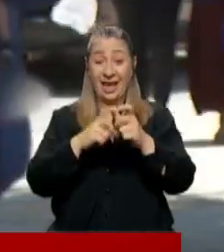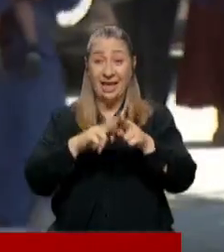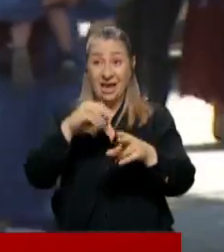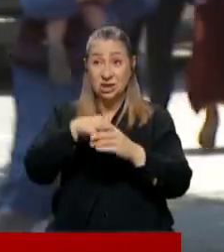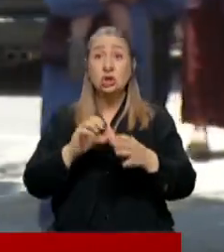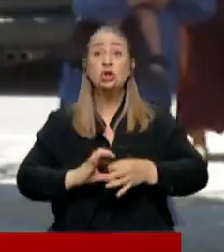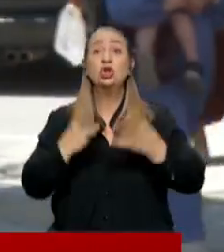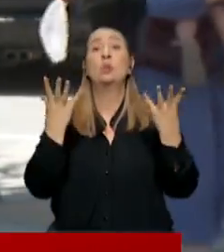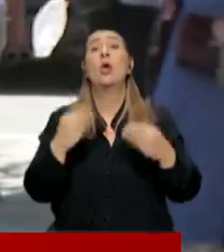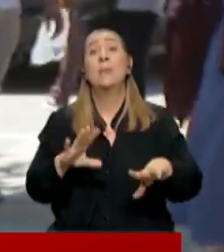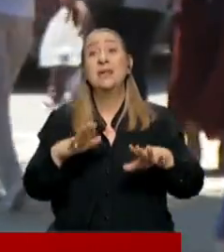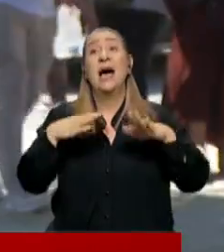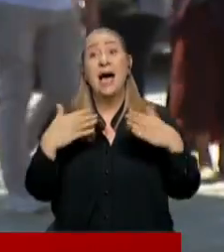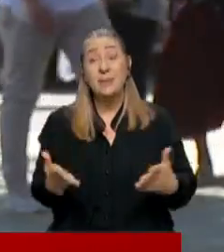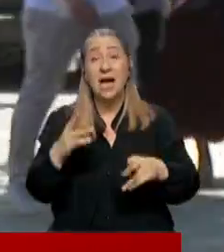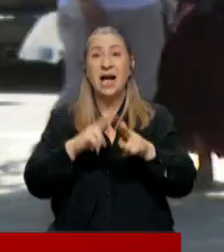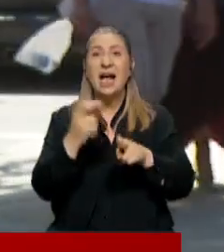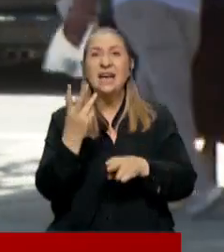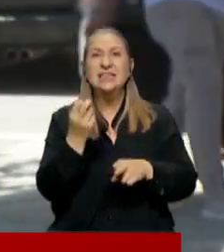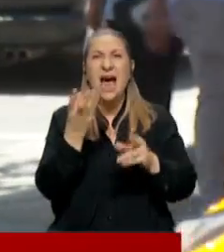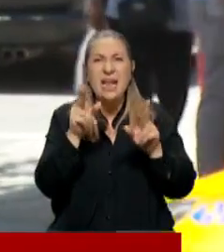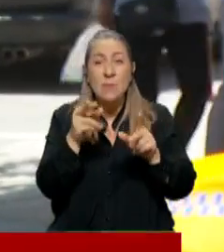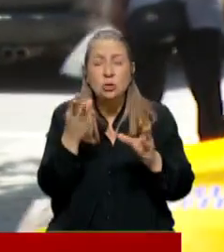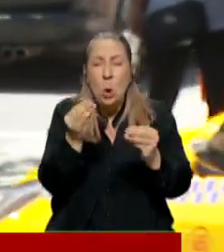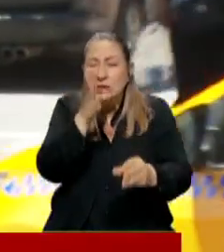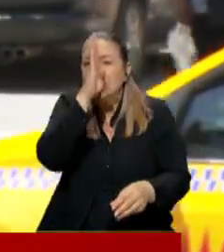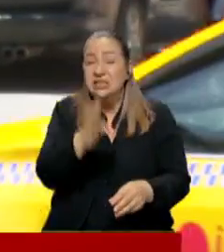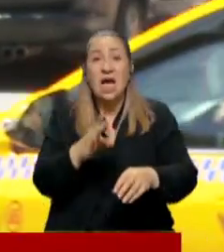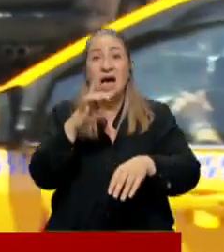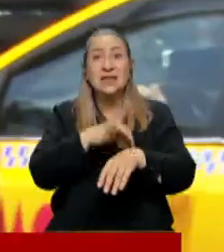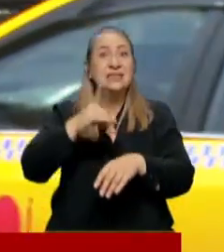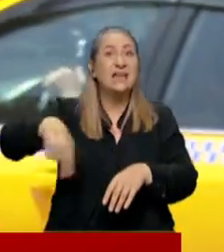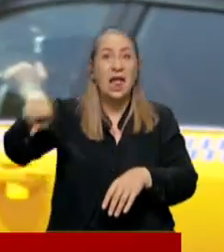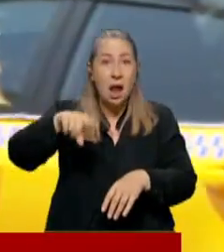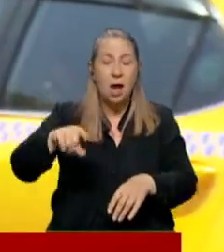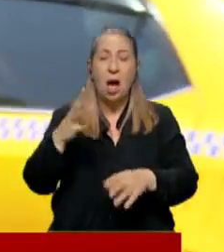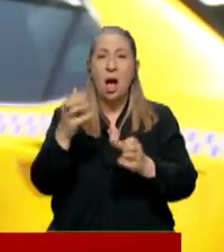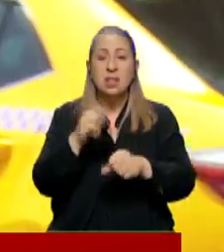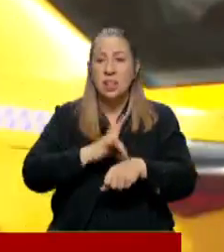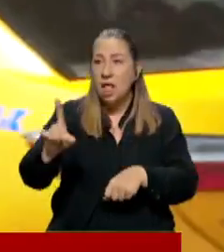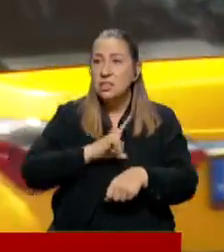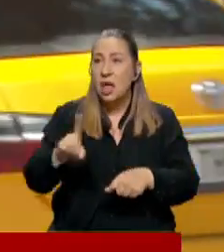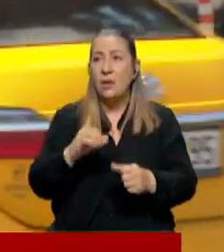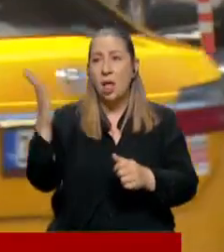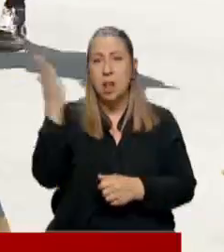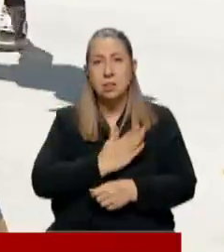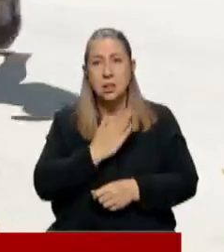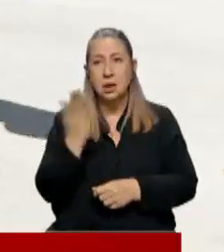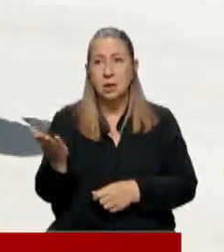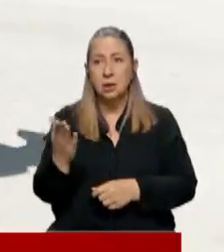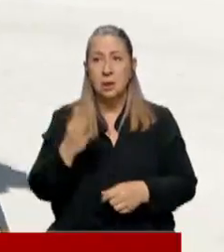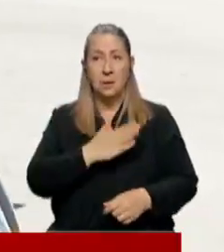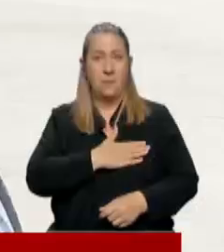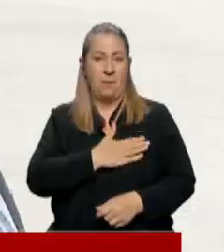için çözüm olmadı, hem de kanser gibi çok ciddi rahatsızlığı olan hastalar aldıkları tedaviden mahrum kaldı.